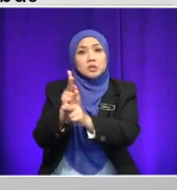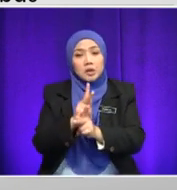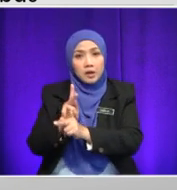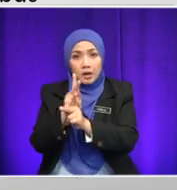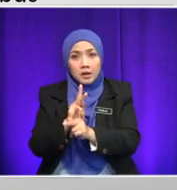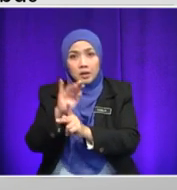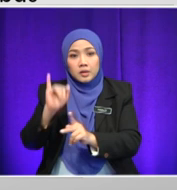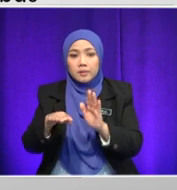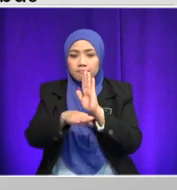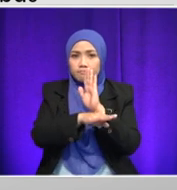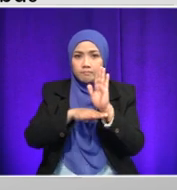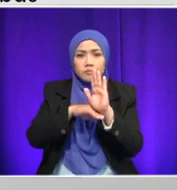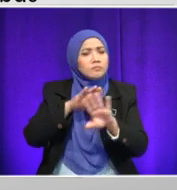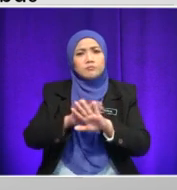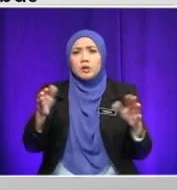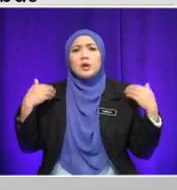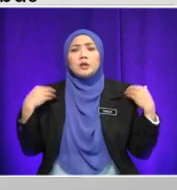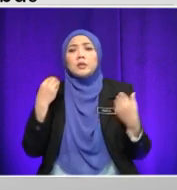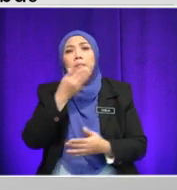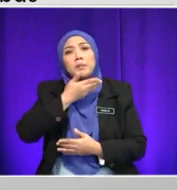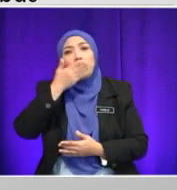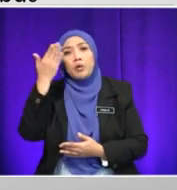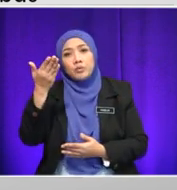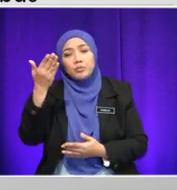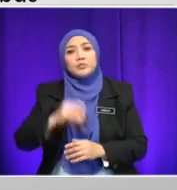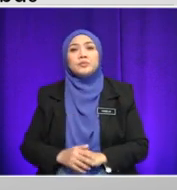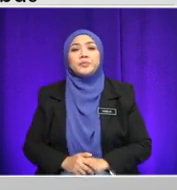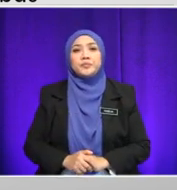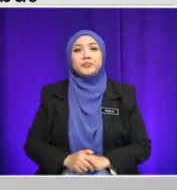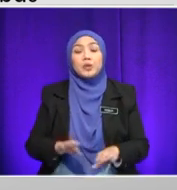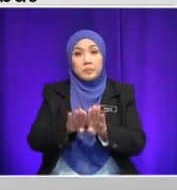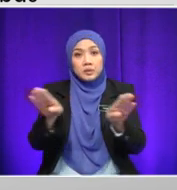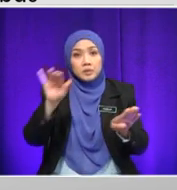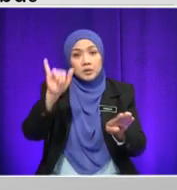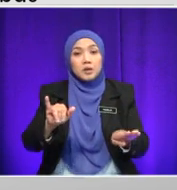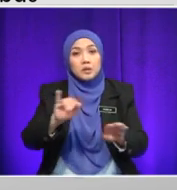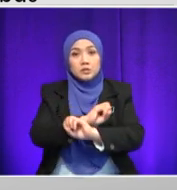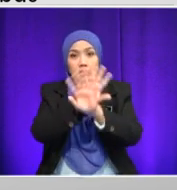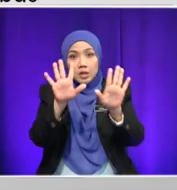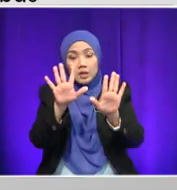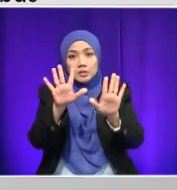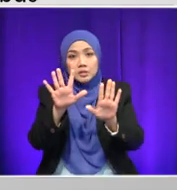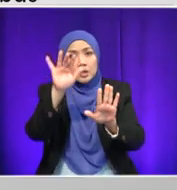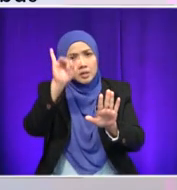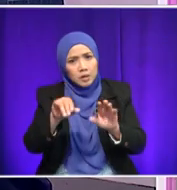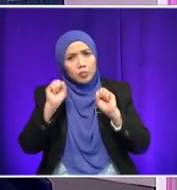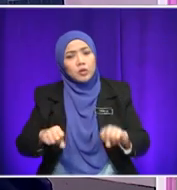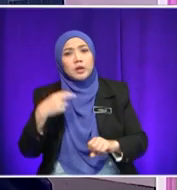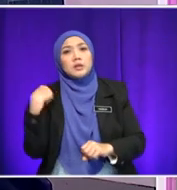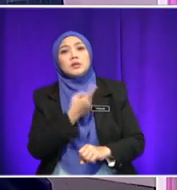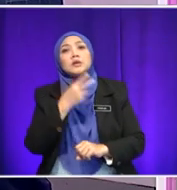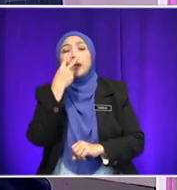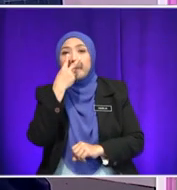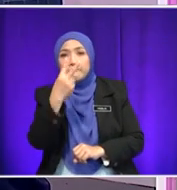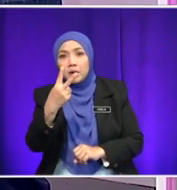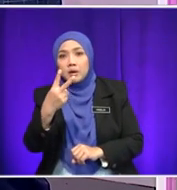tidak mempunyai bau dan kelihatan kaku itu yang perbedaan yang jelas dan ketara antara kedua-dua gubahan bunga tadi